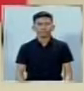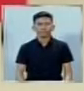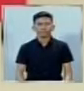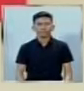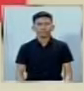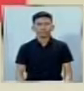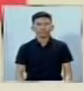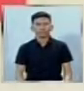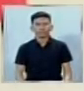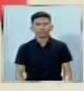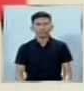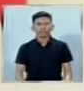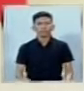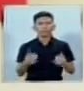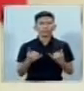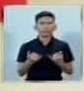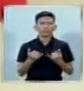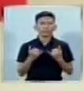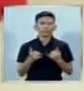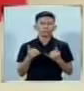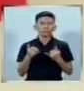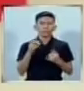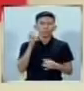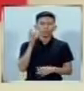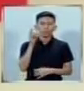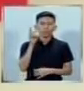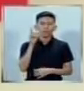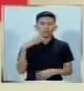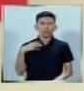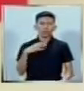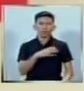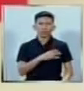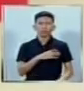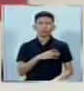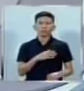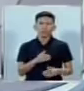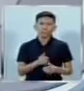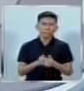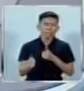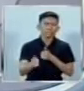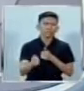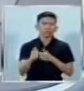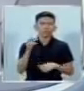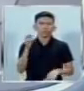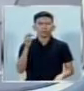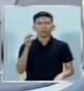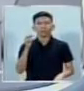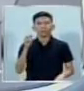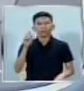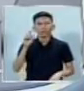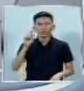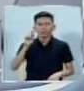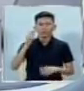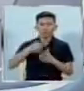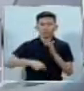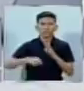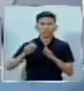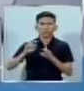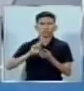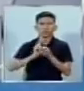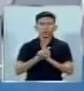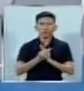Sa kasalukuyang 17th Congress, naipasa ang Tax Reform for Acceleration and Inclusion o yung alam natin sa